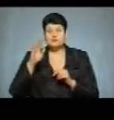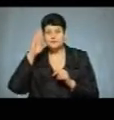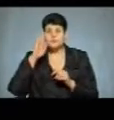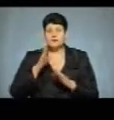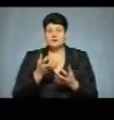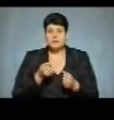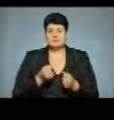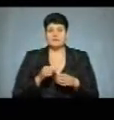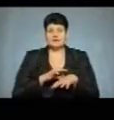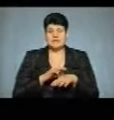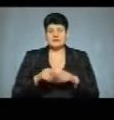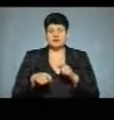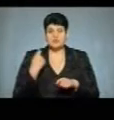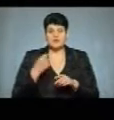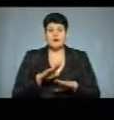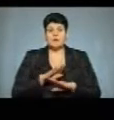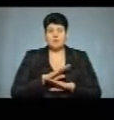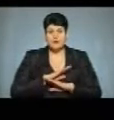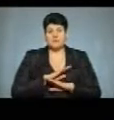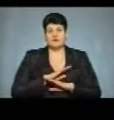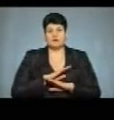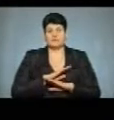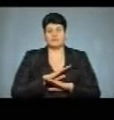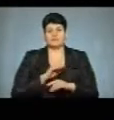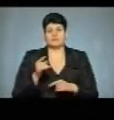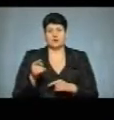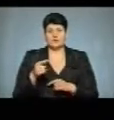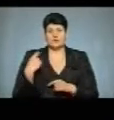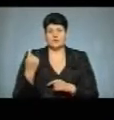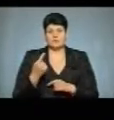тілесні ушкодження, від яких помер в приміщенні Тернопільської обласної